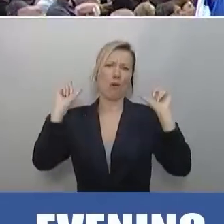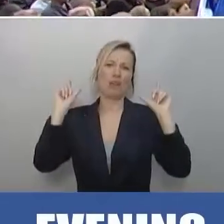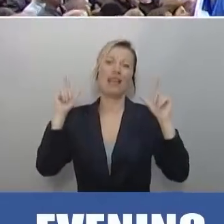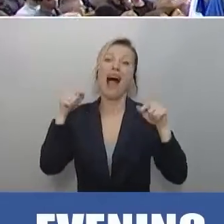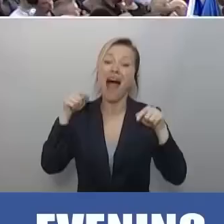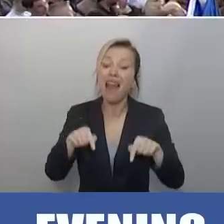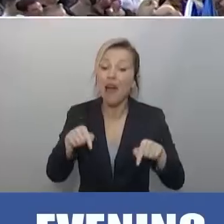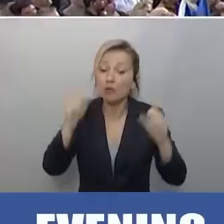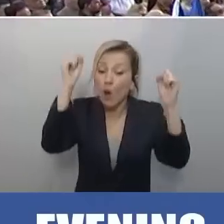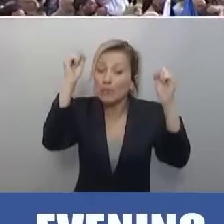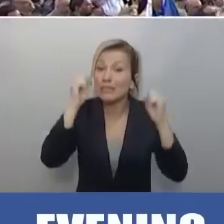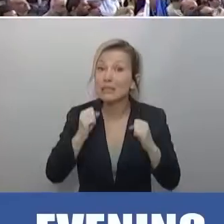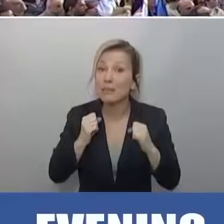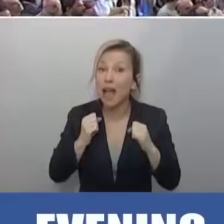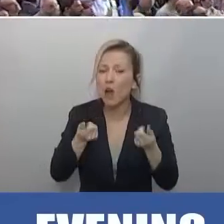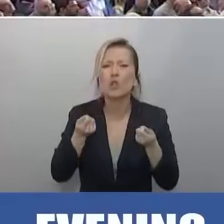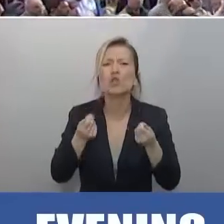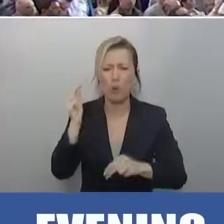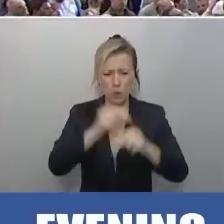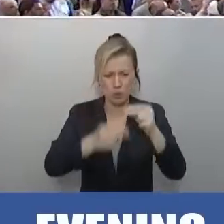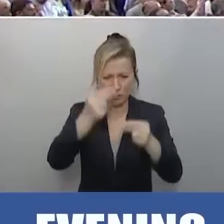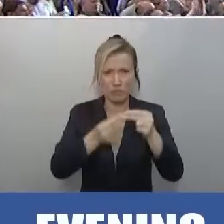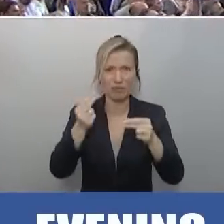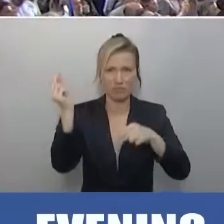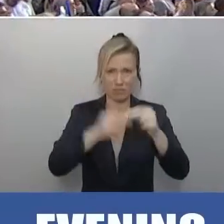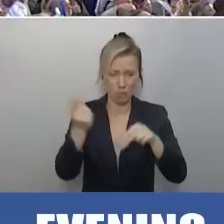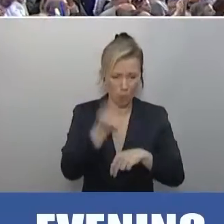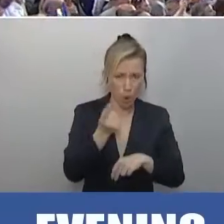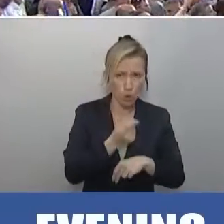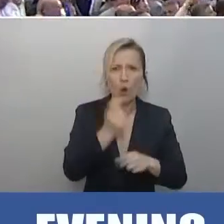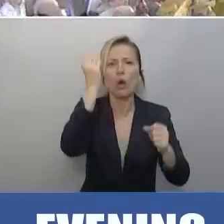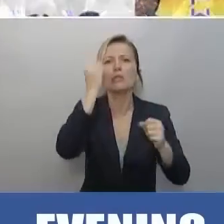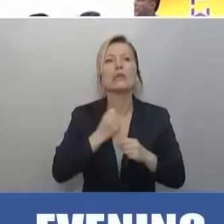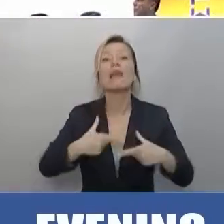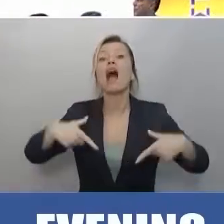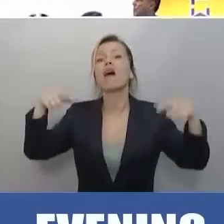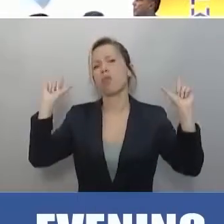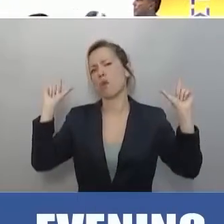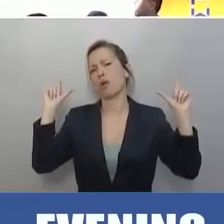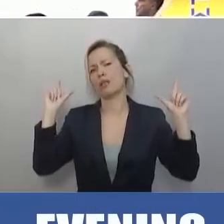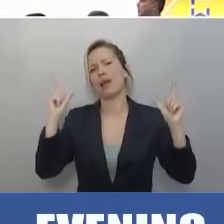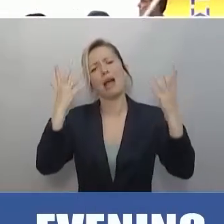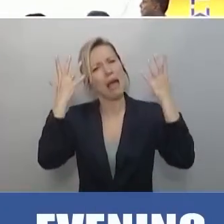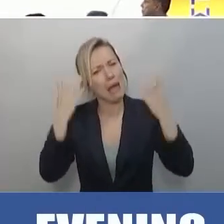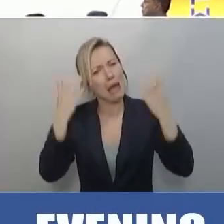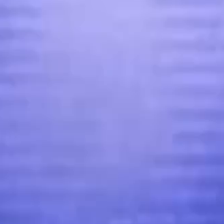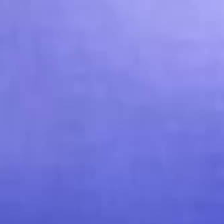Δημοκρατία και υπάρχει ένας τρόπος μόνος να ακυρωθεί. Η ψήφος μας την 21η